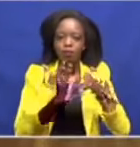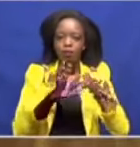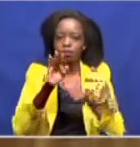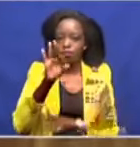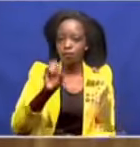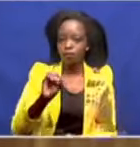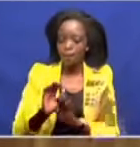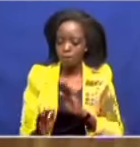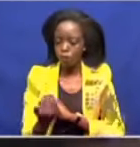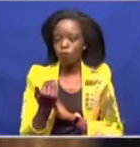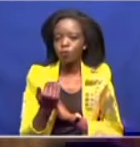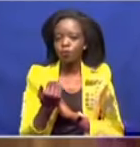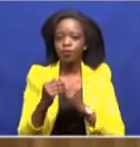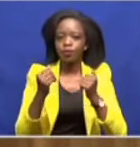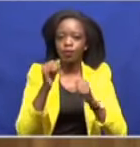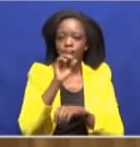saa 3 na nusu asubuhi,